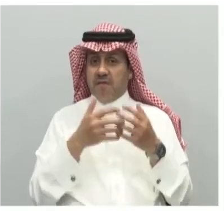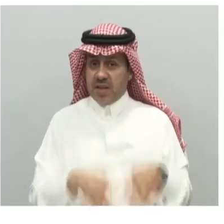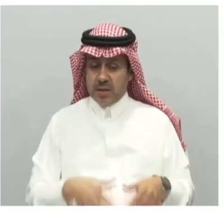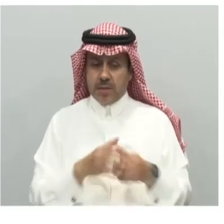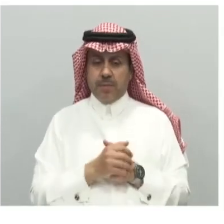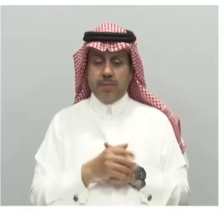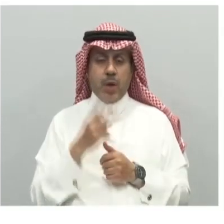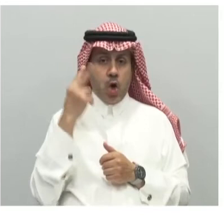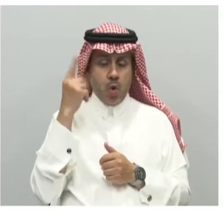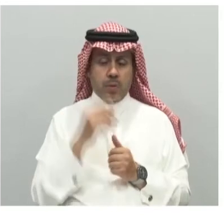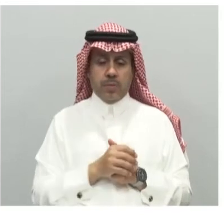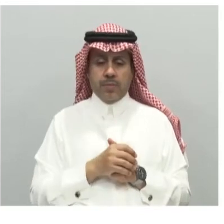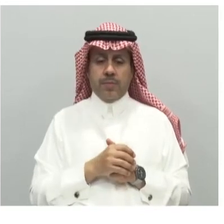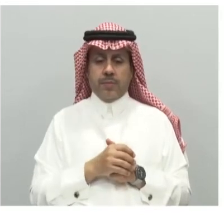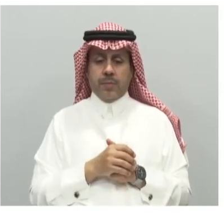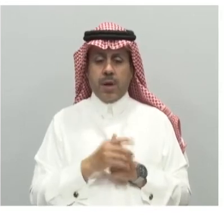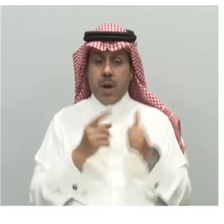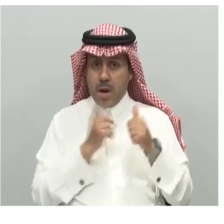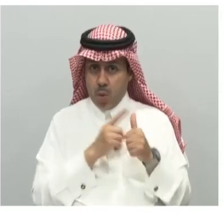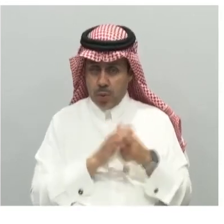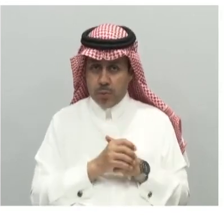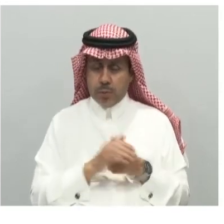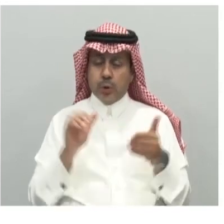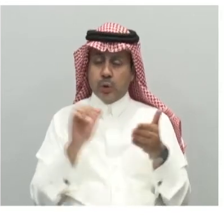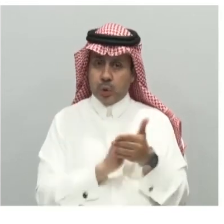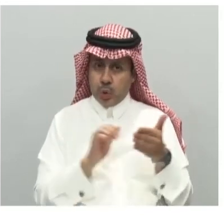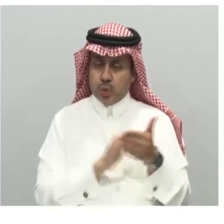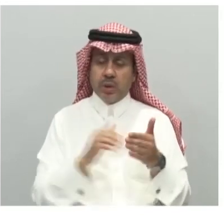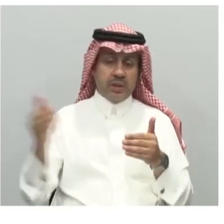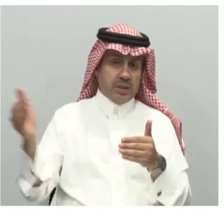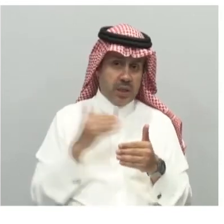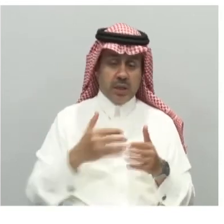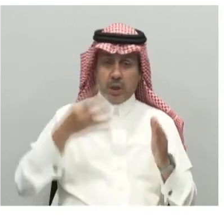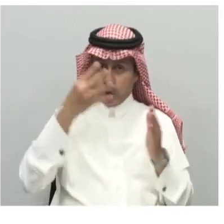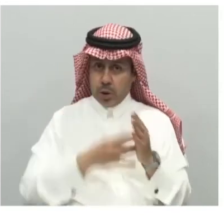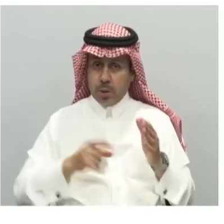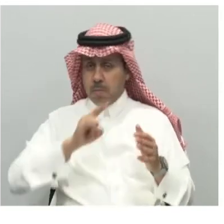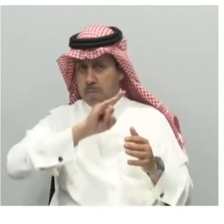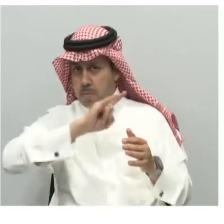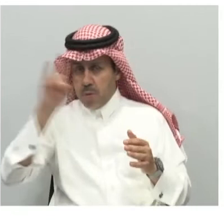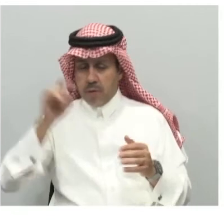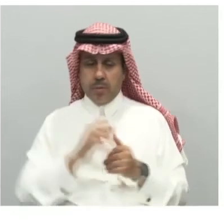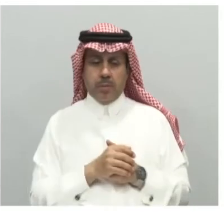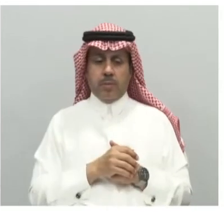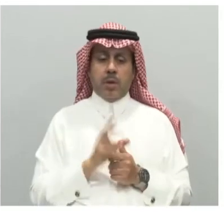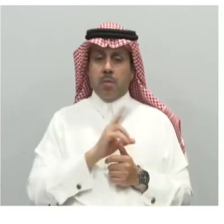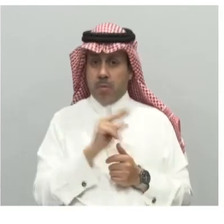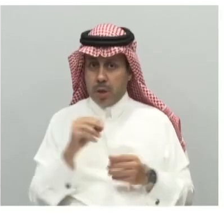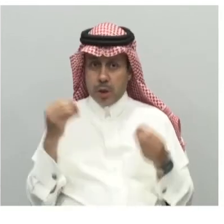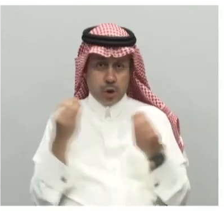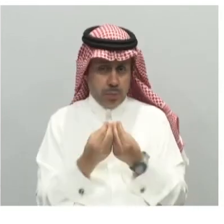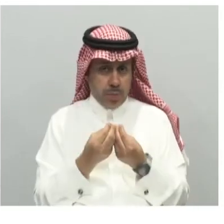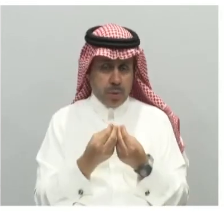الفاسده على نوعين النوع الاول الشروط التي جاءت الشريعه بالمنع منها مثل ان يجمع